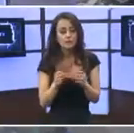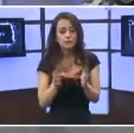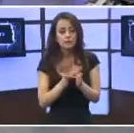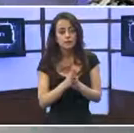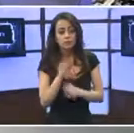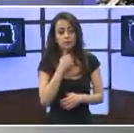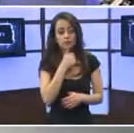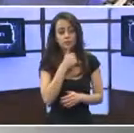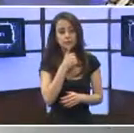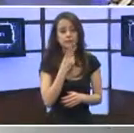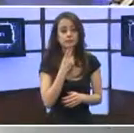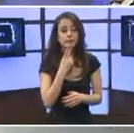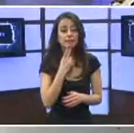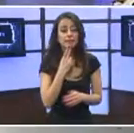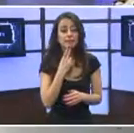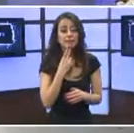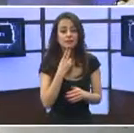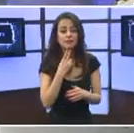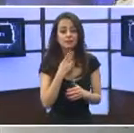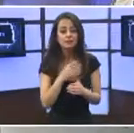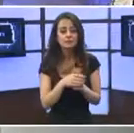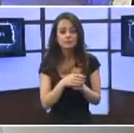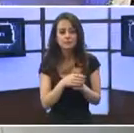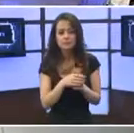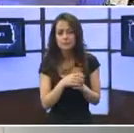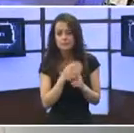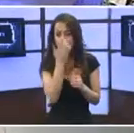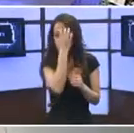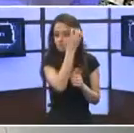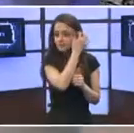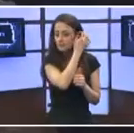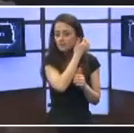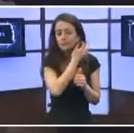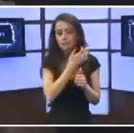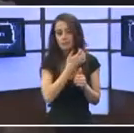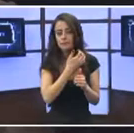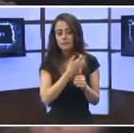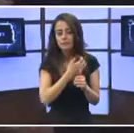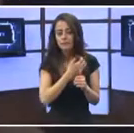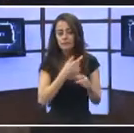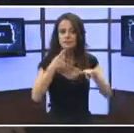Kadınlarda da, erkeklerde de birinci ve ikinci Bağcılar. Maşallah. Avrasya maratonunda